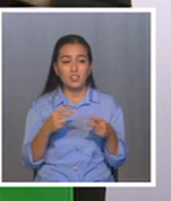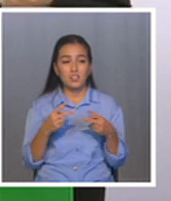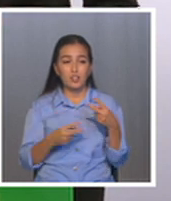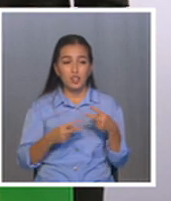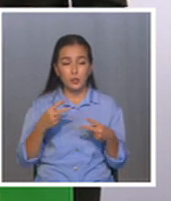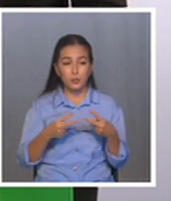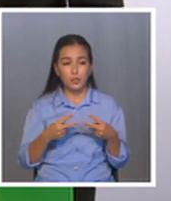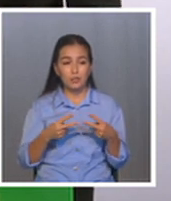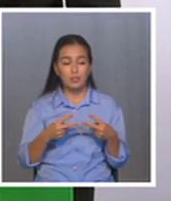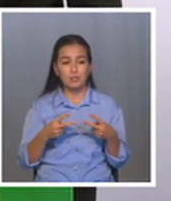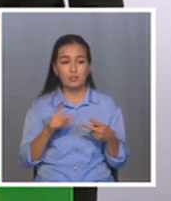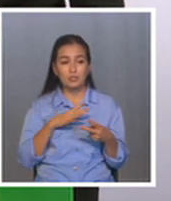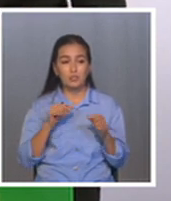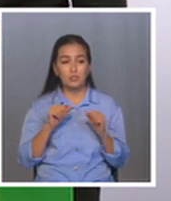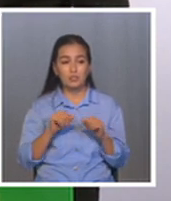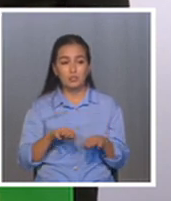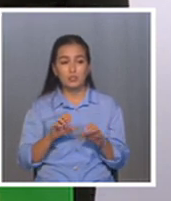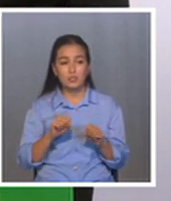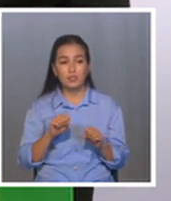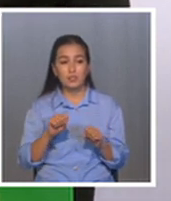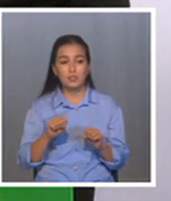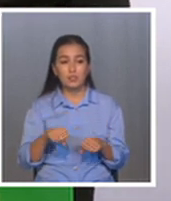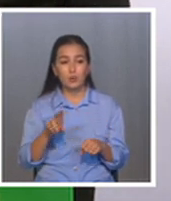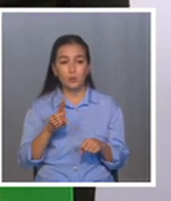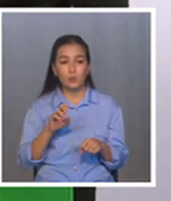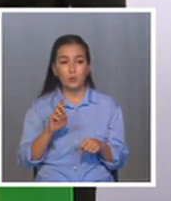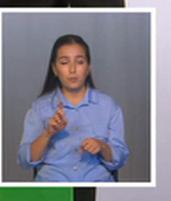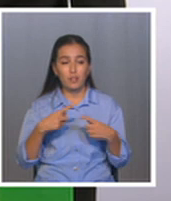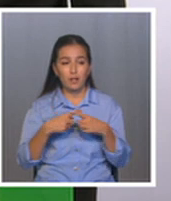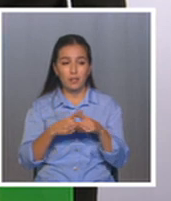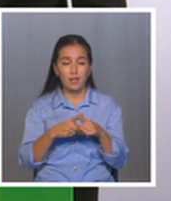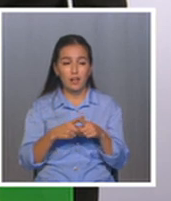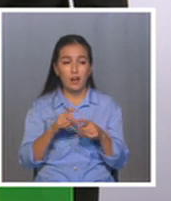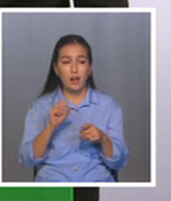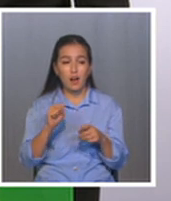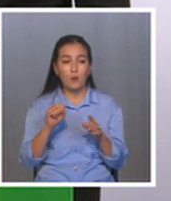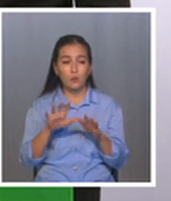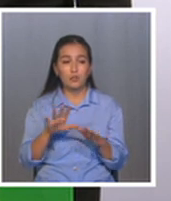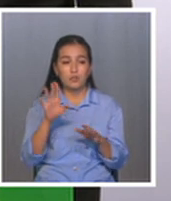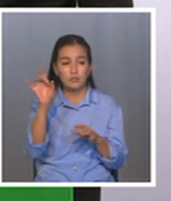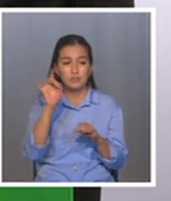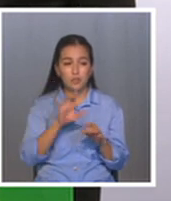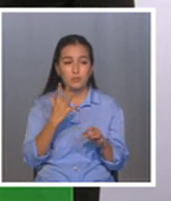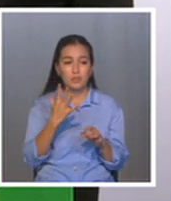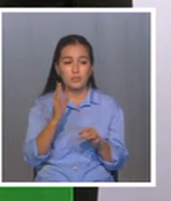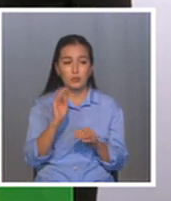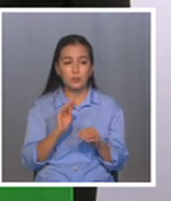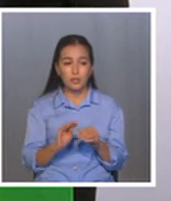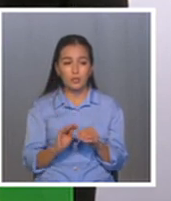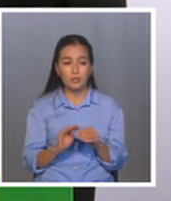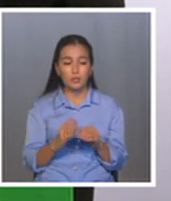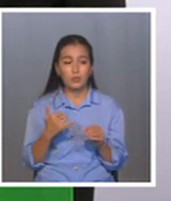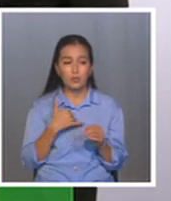диагональның формуласы десек те болады. Енді А-ның орнына есептің шартында берілген 5-ті қоямыз. Сол